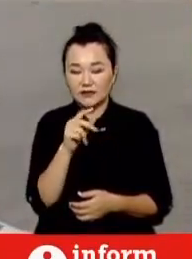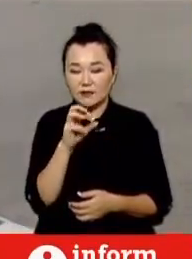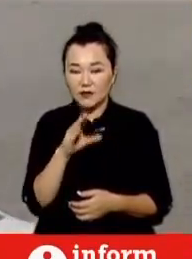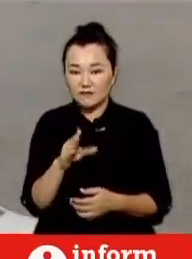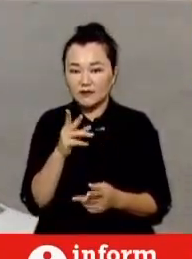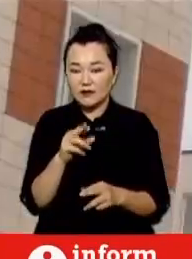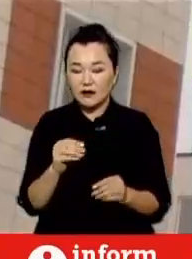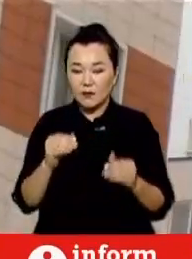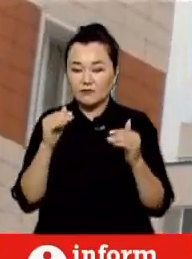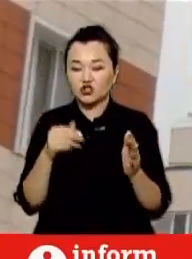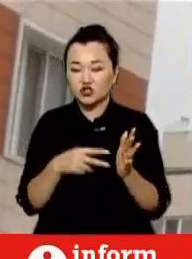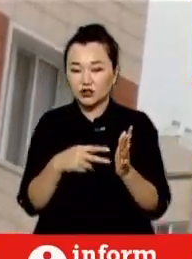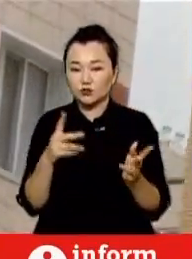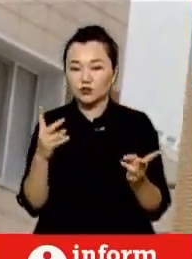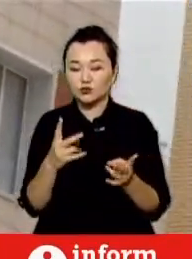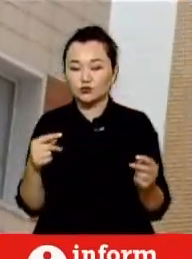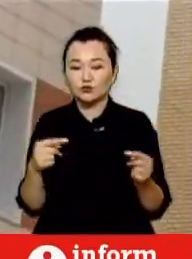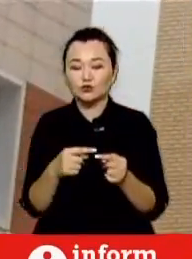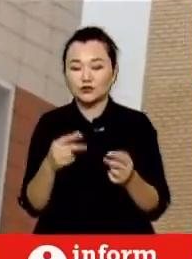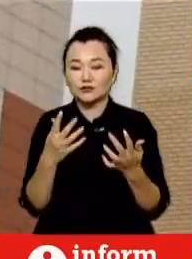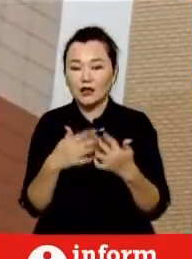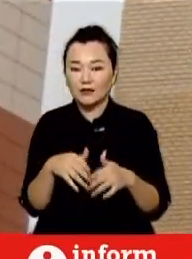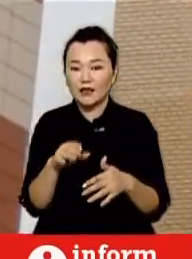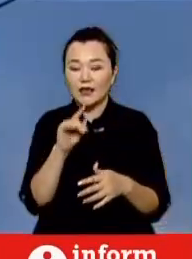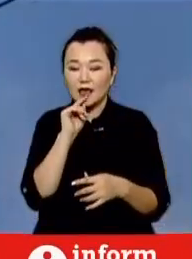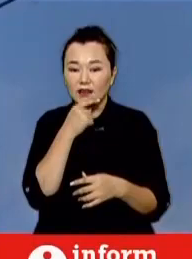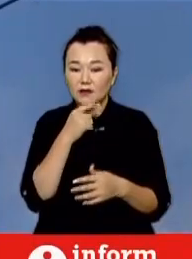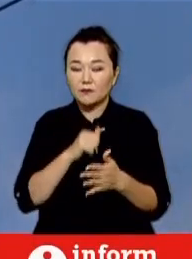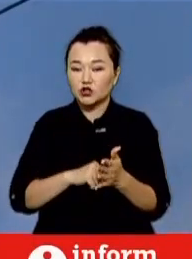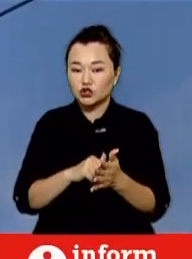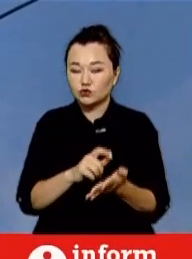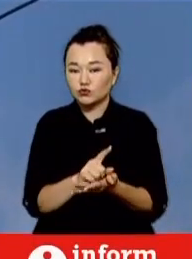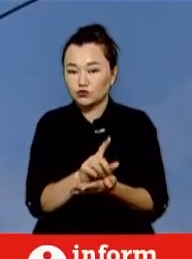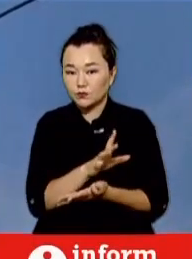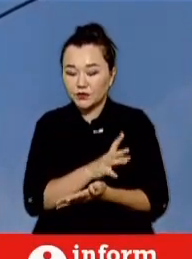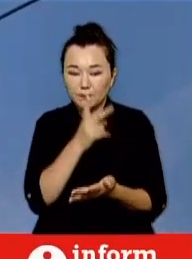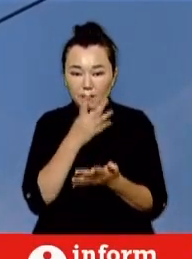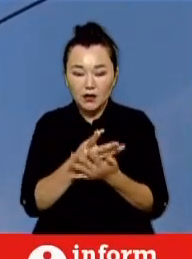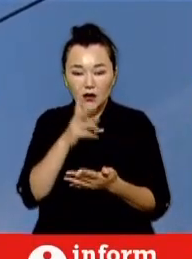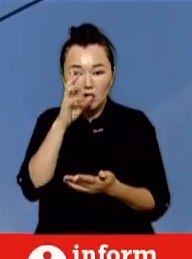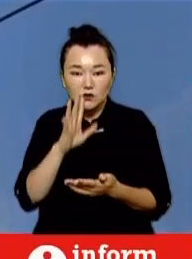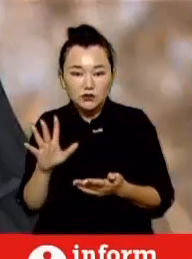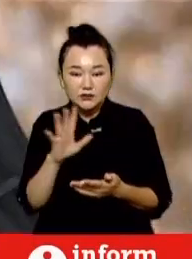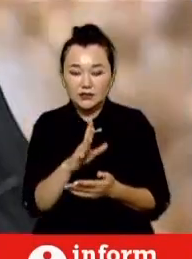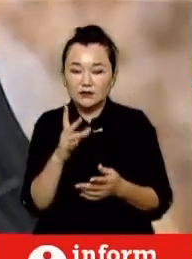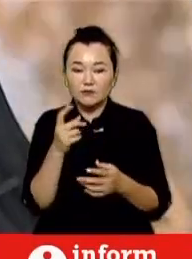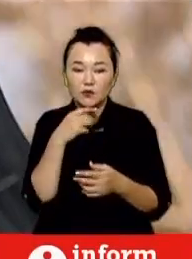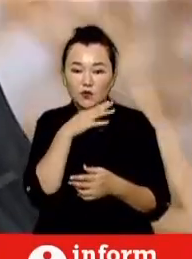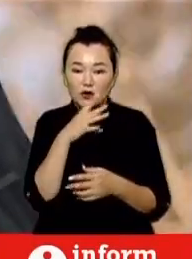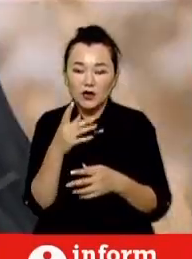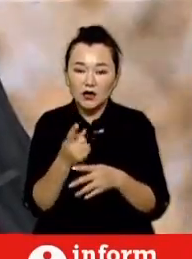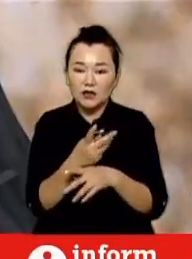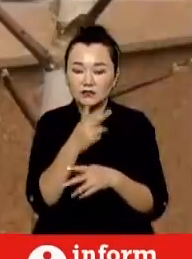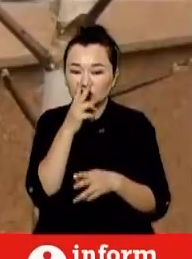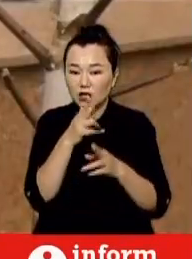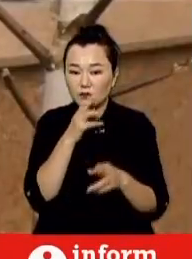для повышения цен нужны точные данные и экономическое обоснование. Тем временем в государственные органы неоднократно поступают